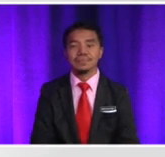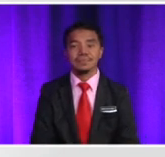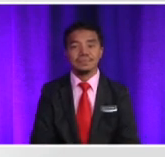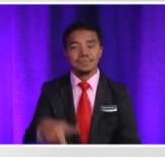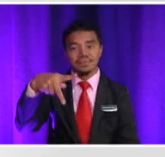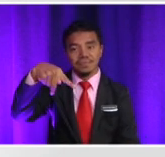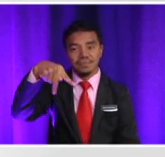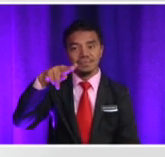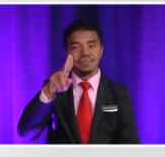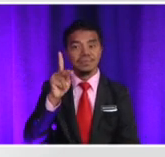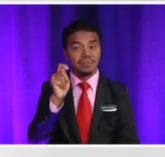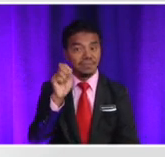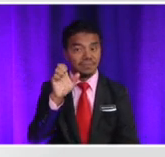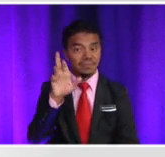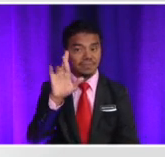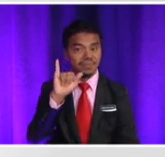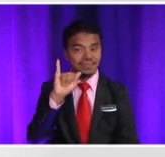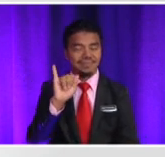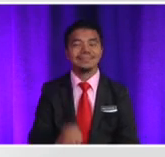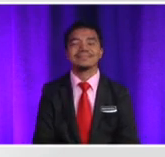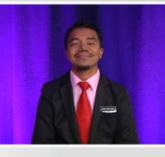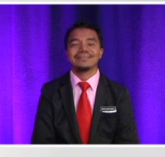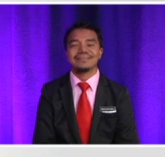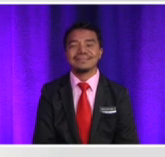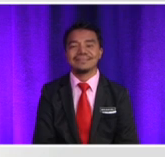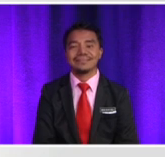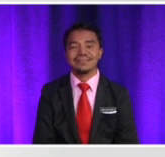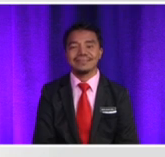Humaira Hai Putri